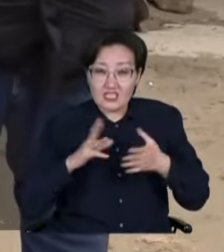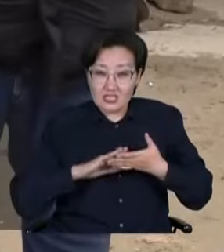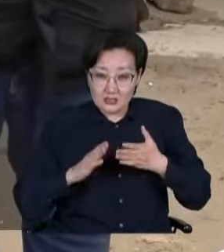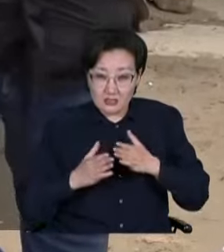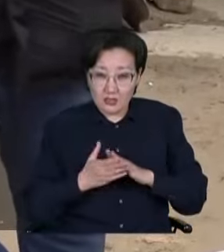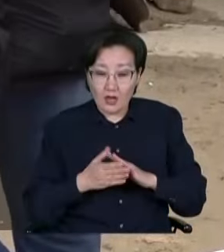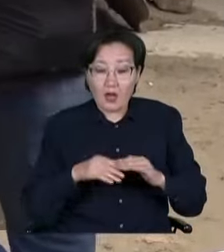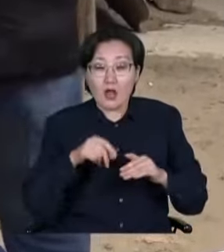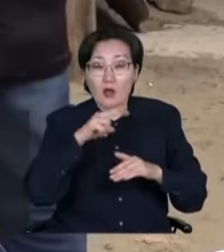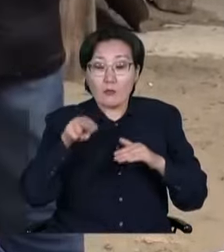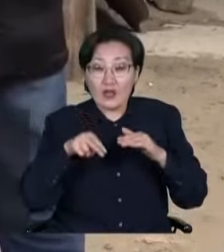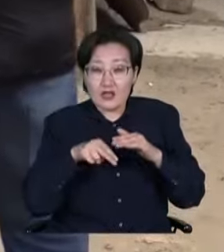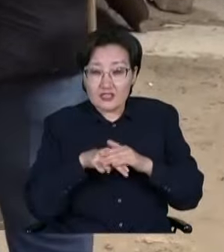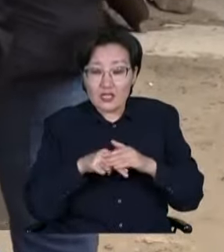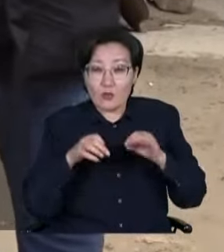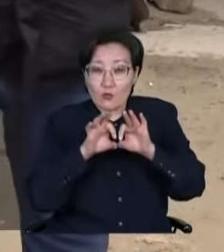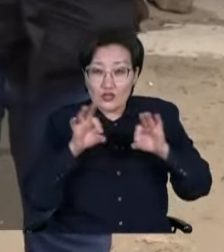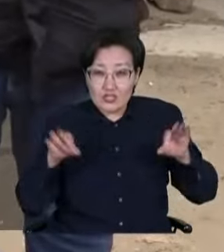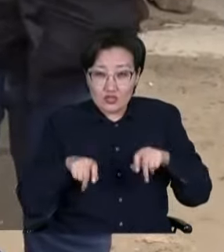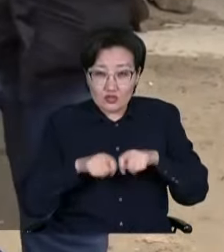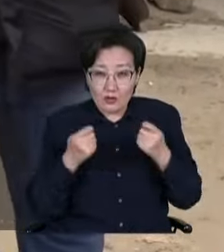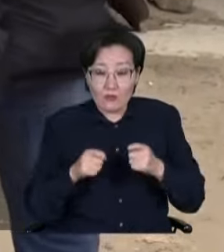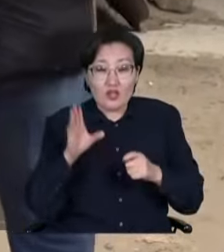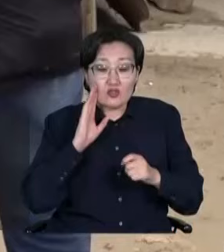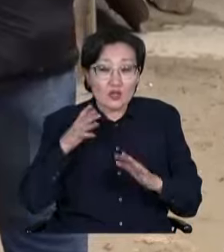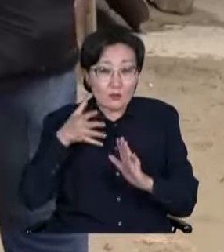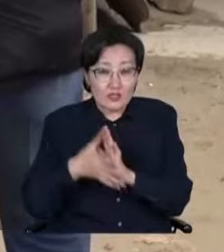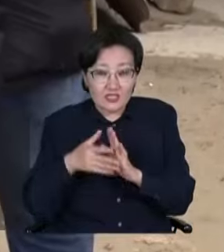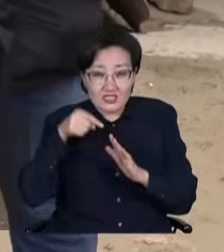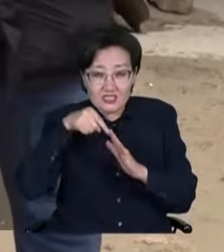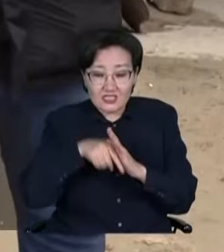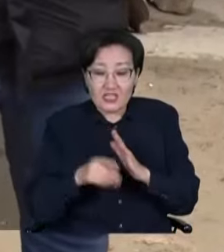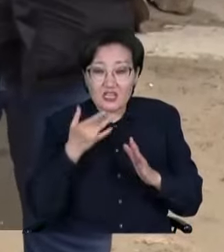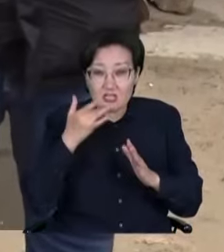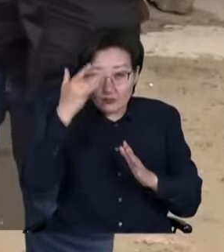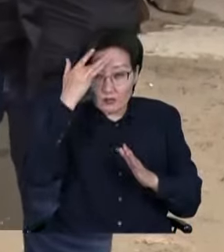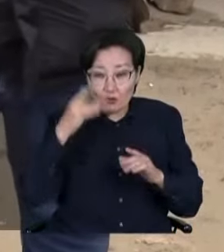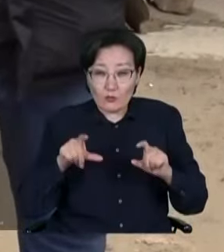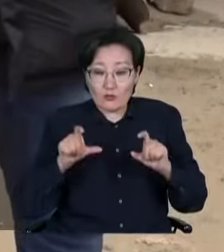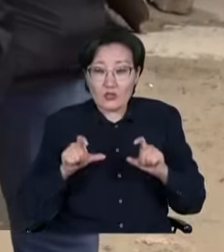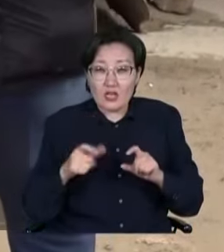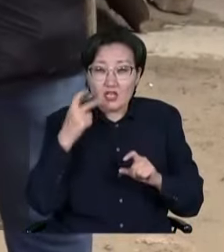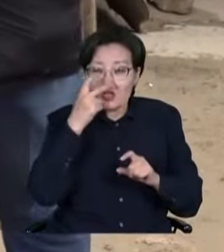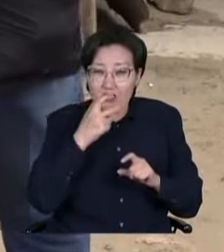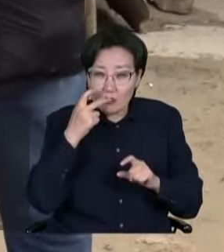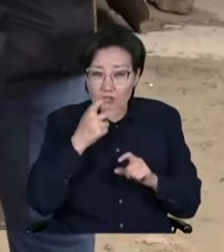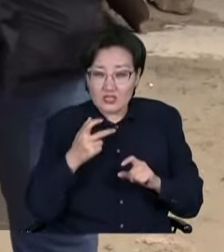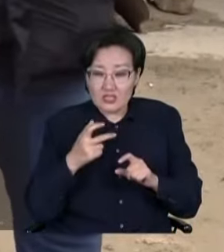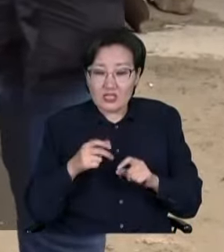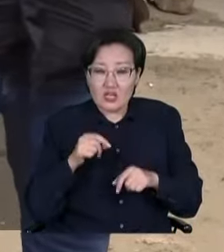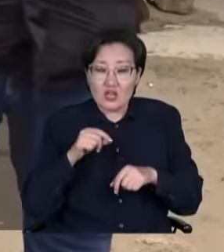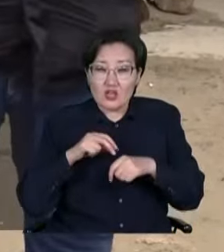состояниеде. Астындағы тұрбалардың бәрі жарылып, су кетіп, қазір деген ішінен ертен жазда бізді отырғызбайды, ис отырғызбайды, шағатын